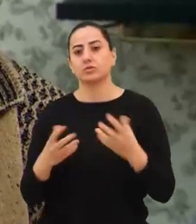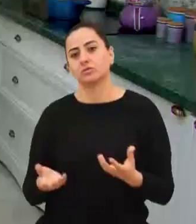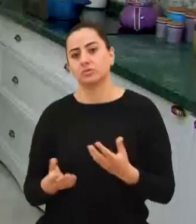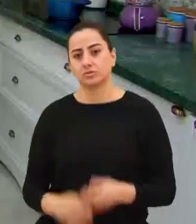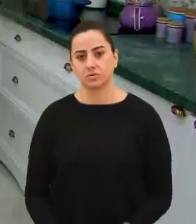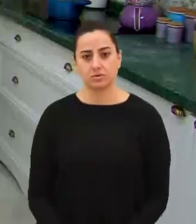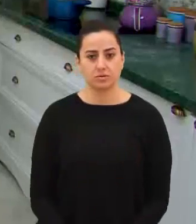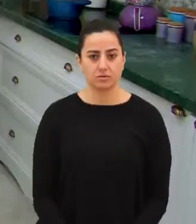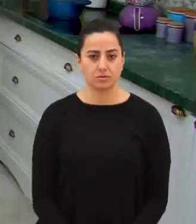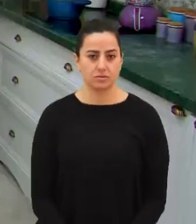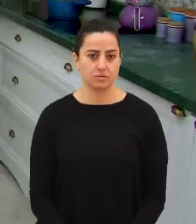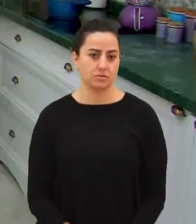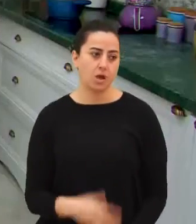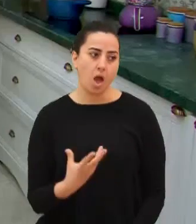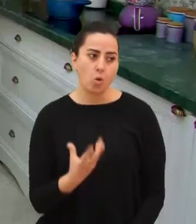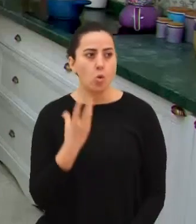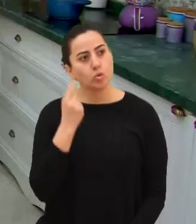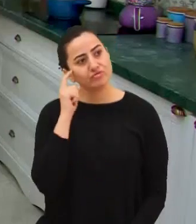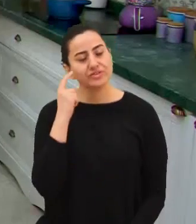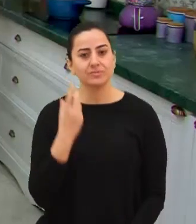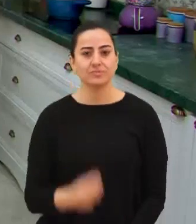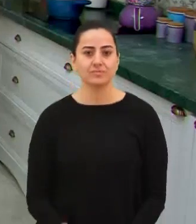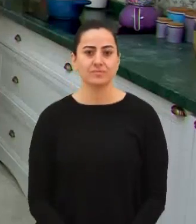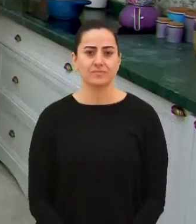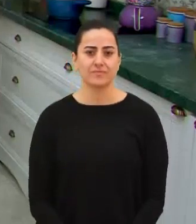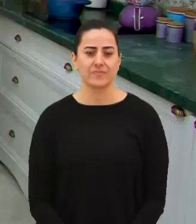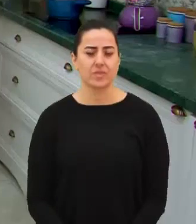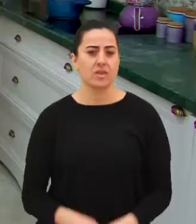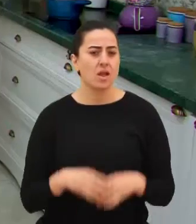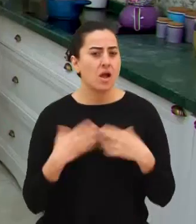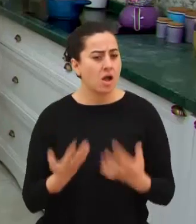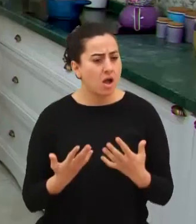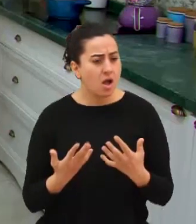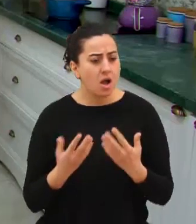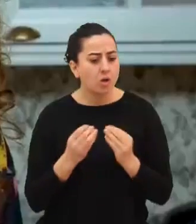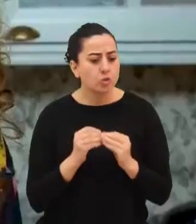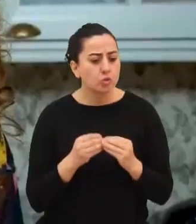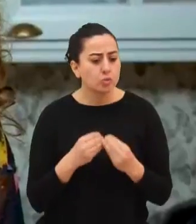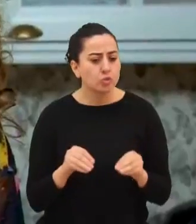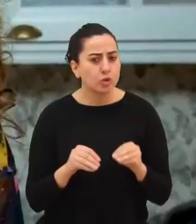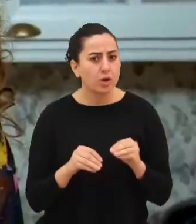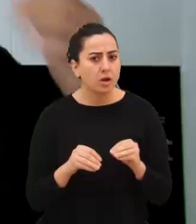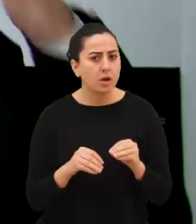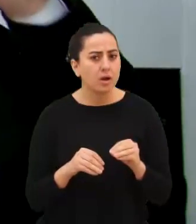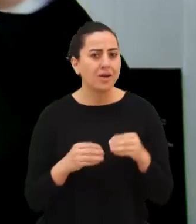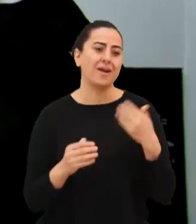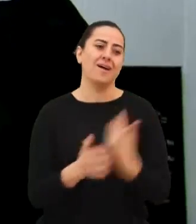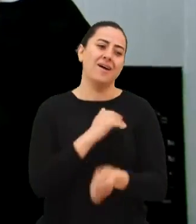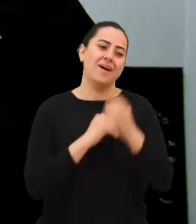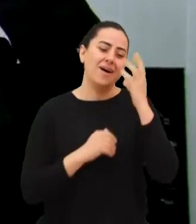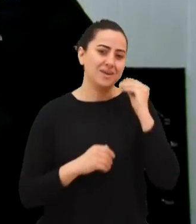lazım. O da bir fikir tabii. Aa, yumurta. Tabii